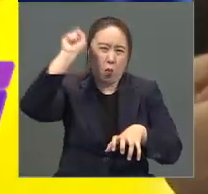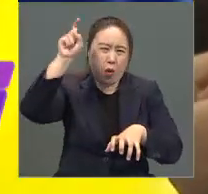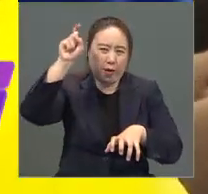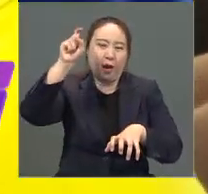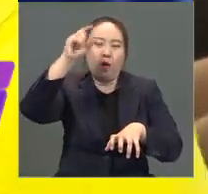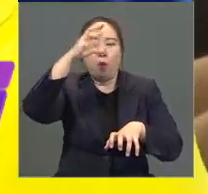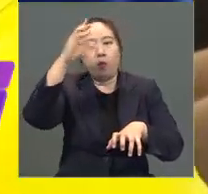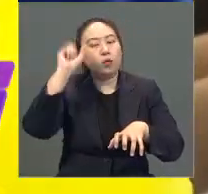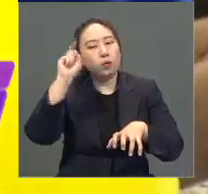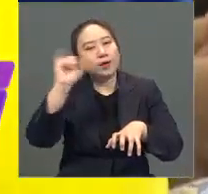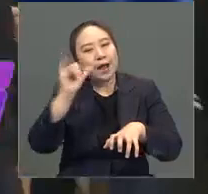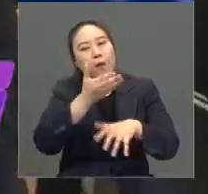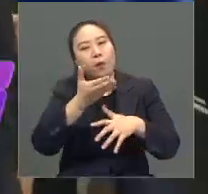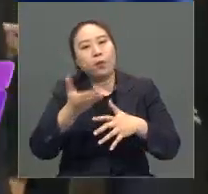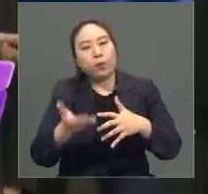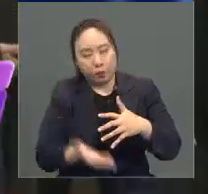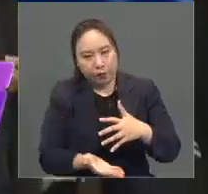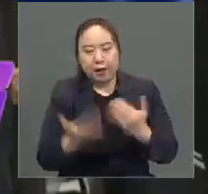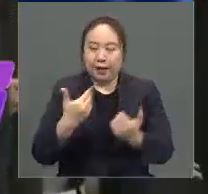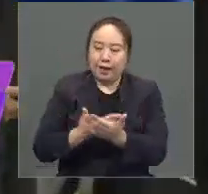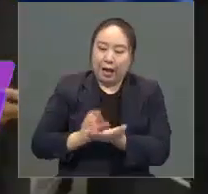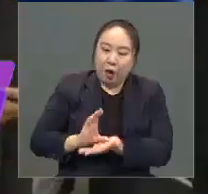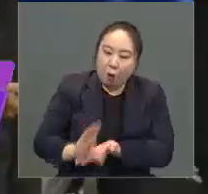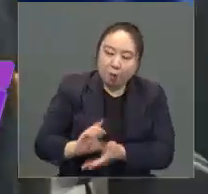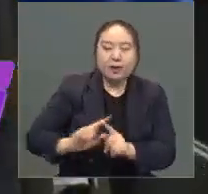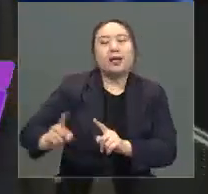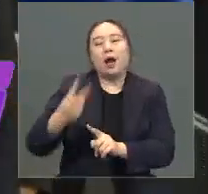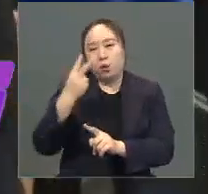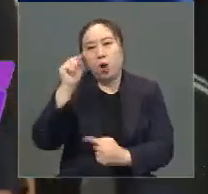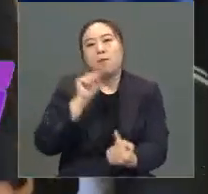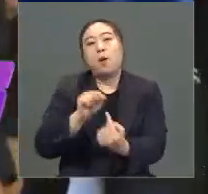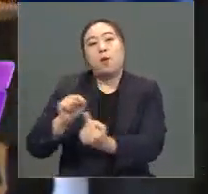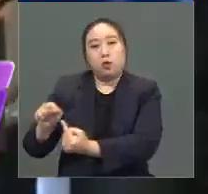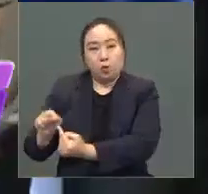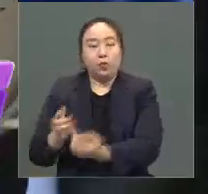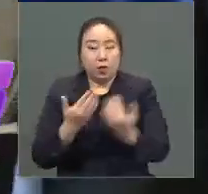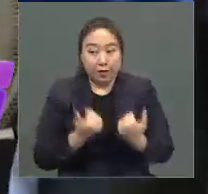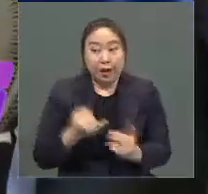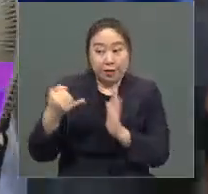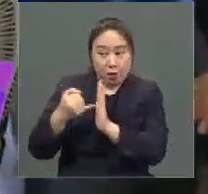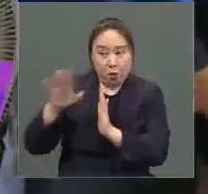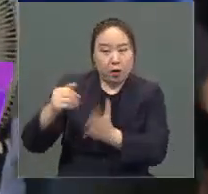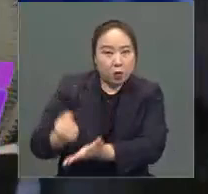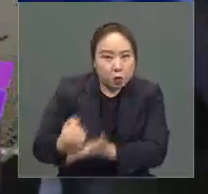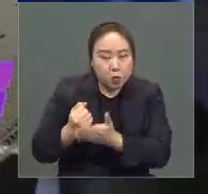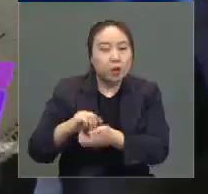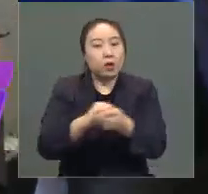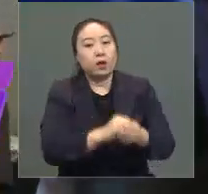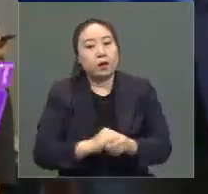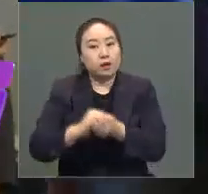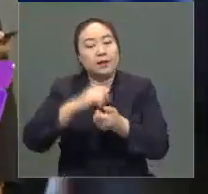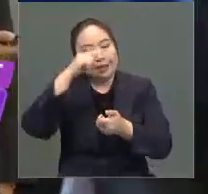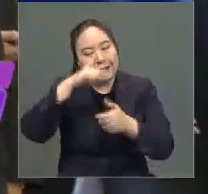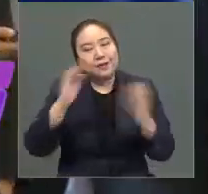นและความเหมาะสมกับงบประมาณทั้งนี้ขอให้จังหวัดนะคะช่วยสร้างความร่วมมือในลักษณะไทย